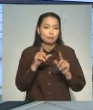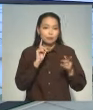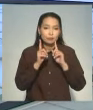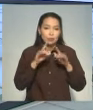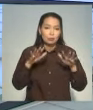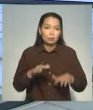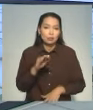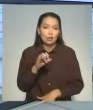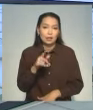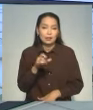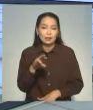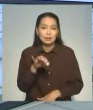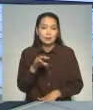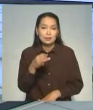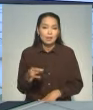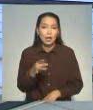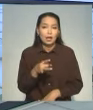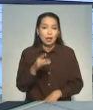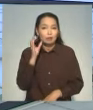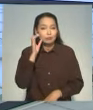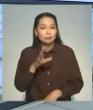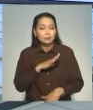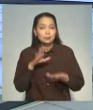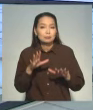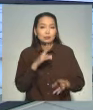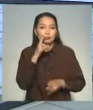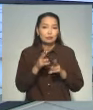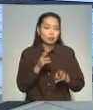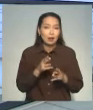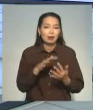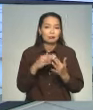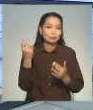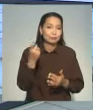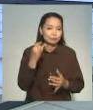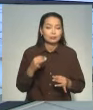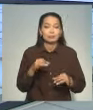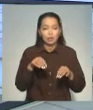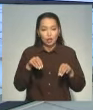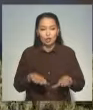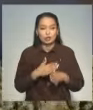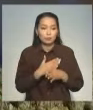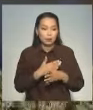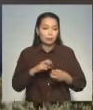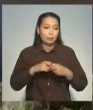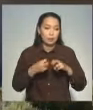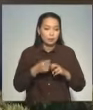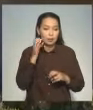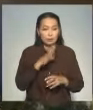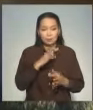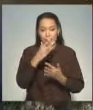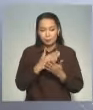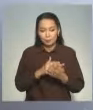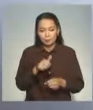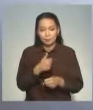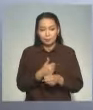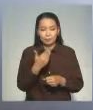в Жангельдинском районе, были выслушаны иски местных крестьян и рассмотрены пути решения проблем. По данным Департамента